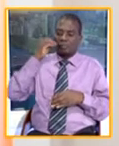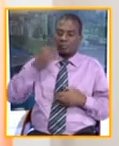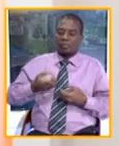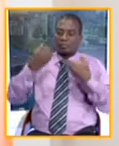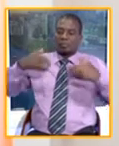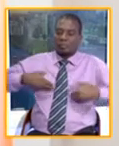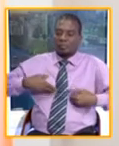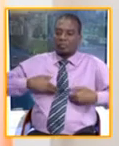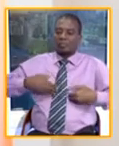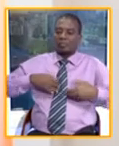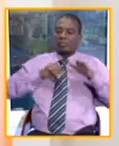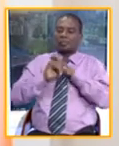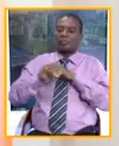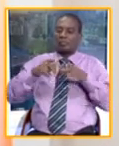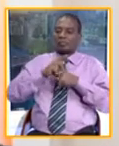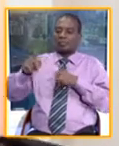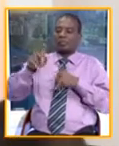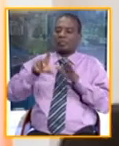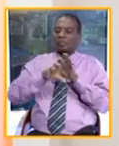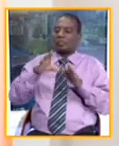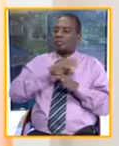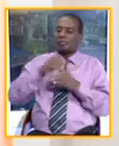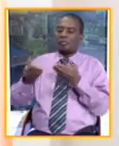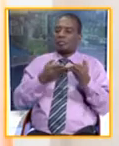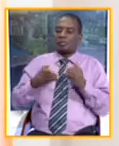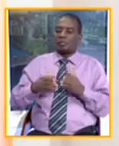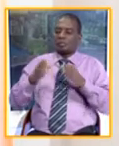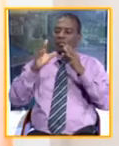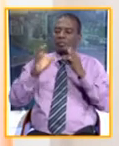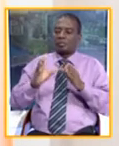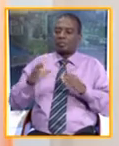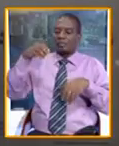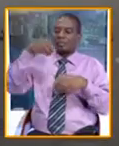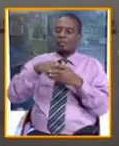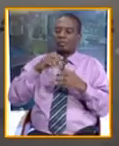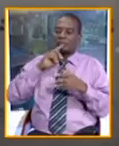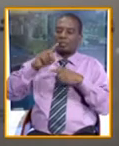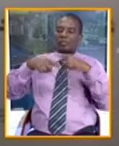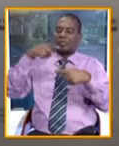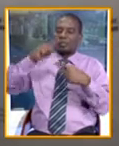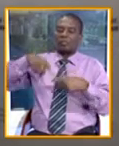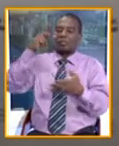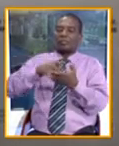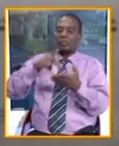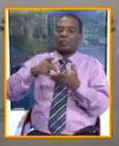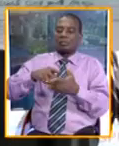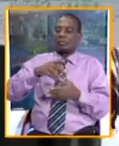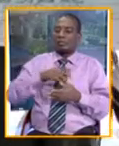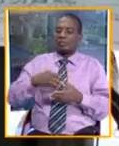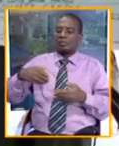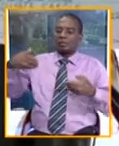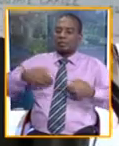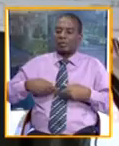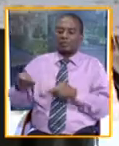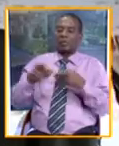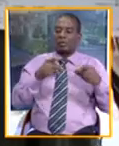de la Jeunesse, de l'Insertion professionnelle et du Service civique est à Paris. Dans la capitale française, les jeunes porteurs de projets au nombre de